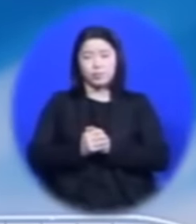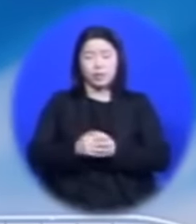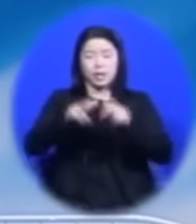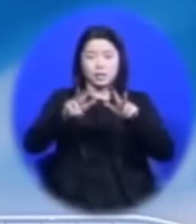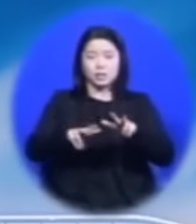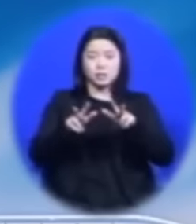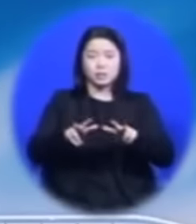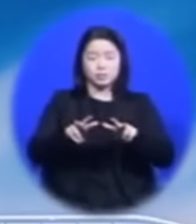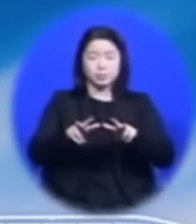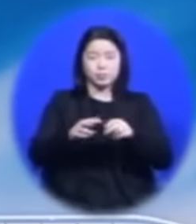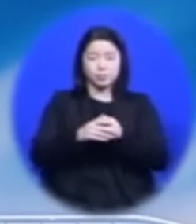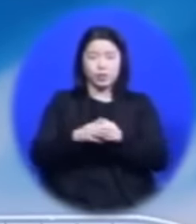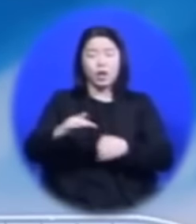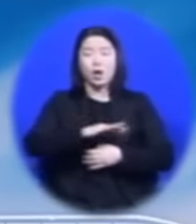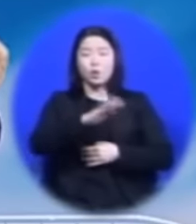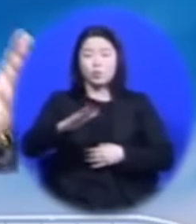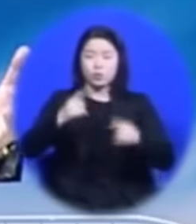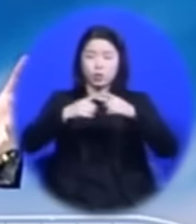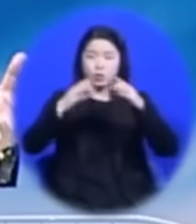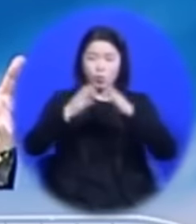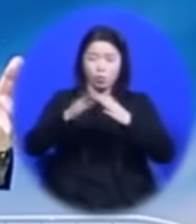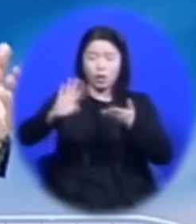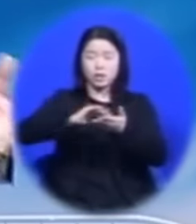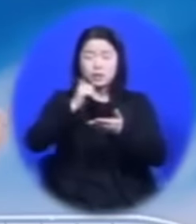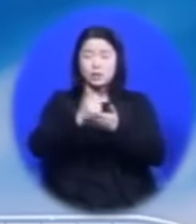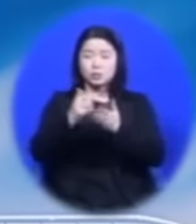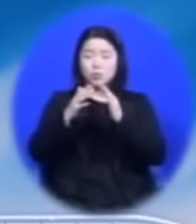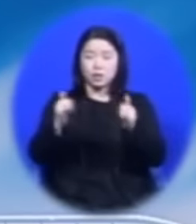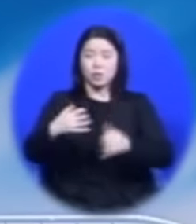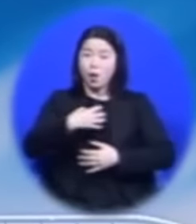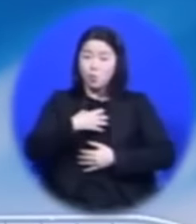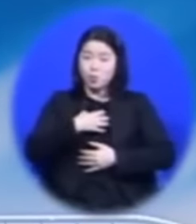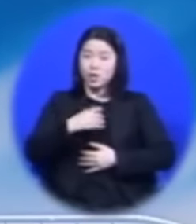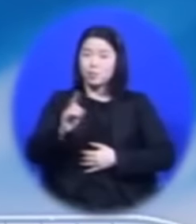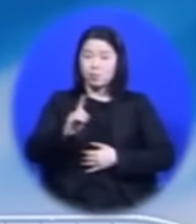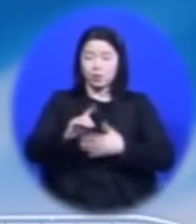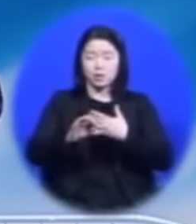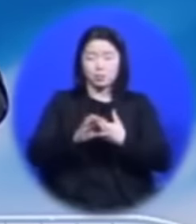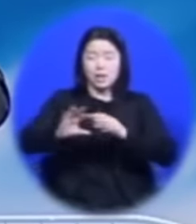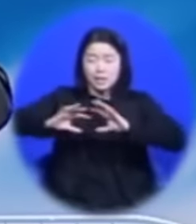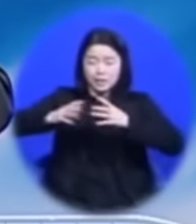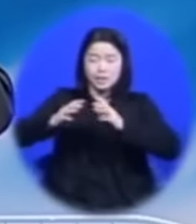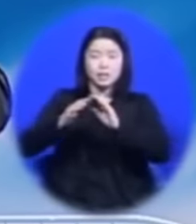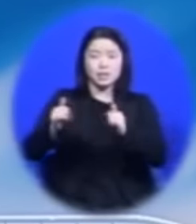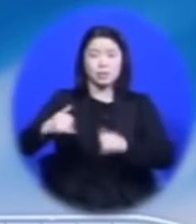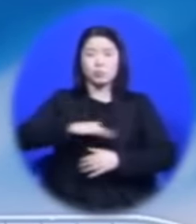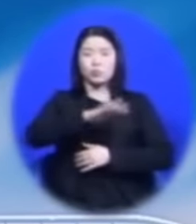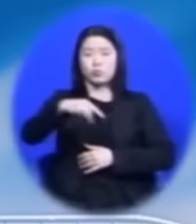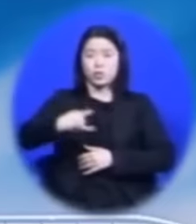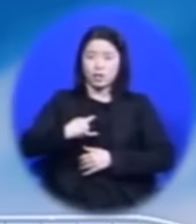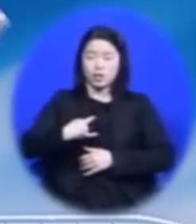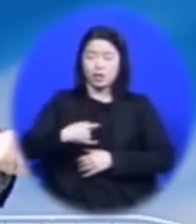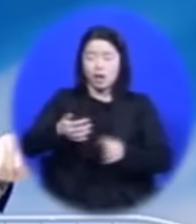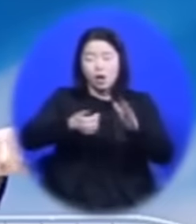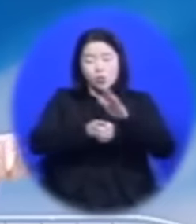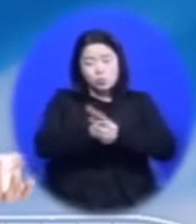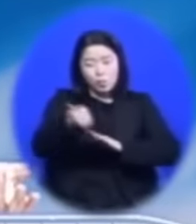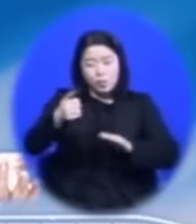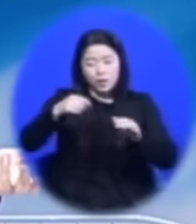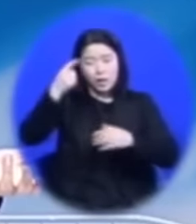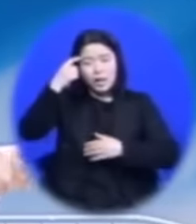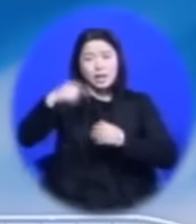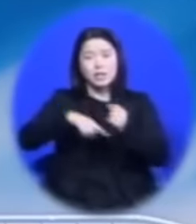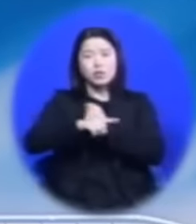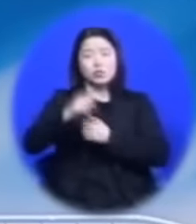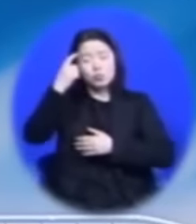지금 우리 교회와 그리스도인들의 위기는요, 세상 사람들이 우리에게 소망의 이유를 물어오지